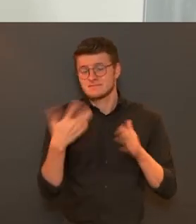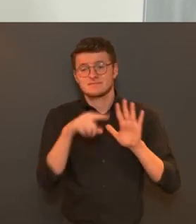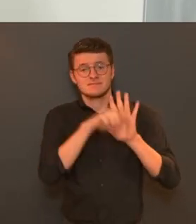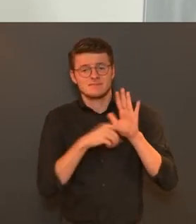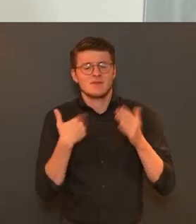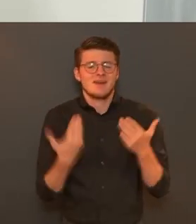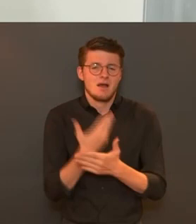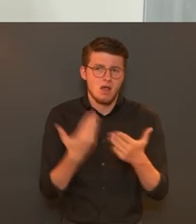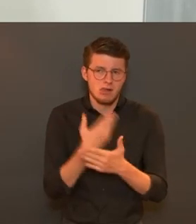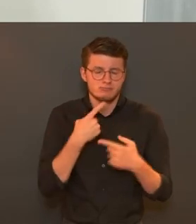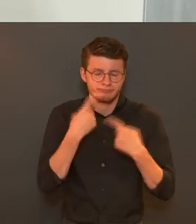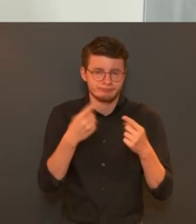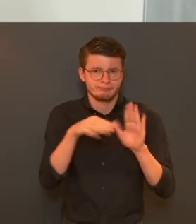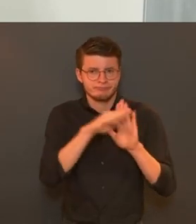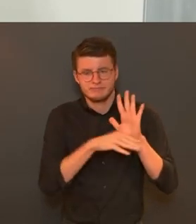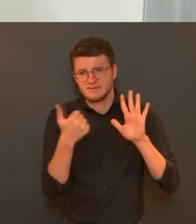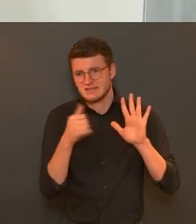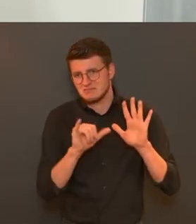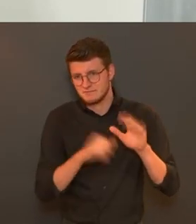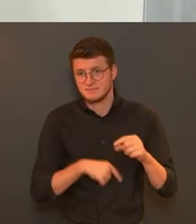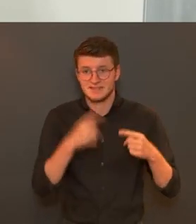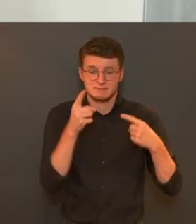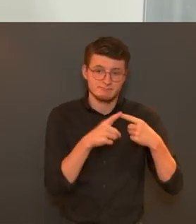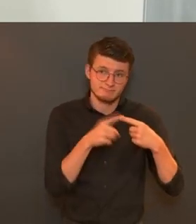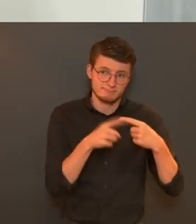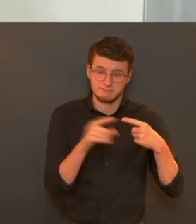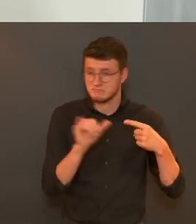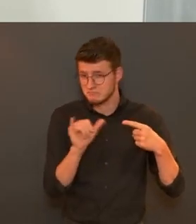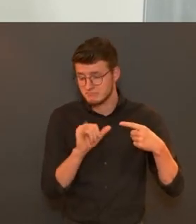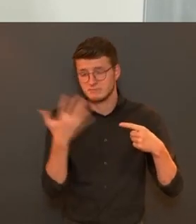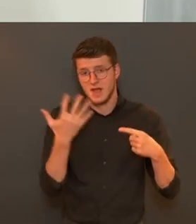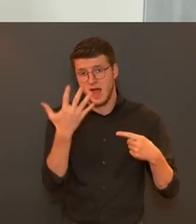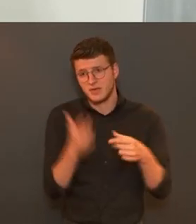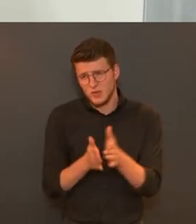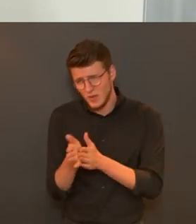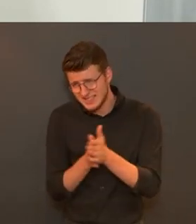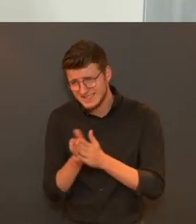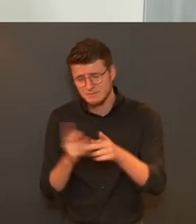Suivez les règles sanitaires de base, c'est-à-dire lavez-vous régulièrement les mains.